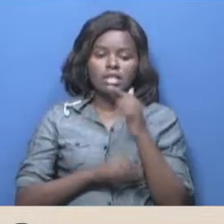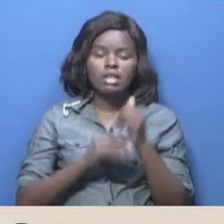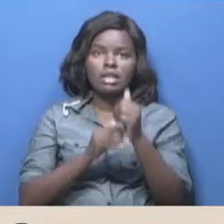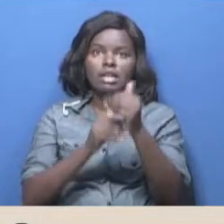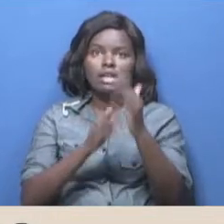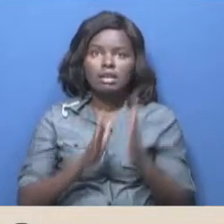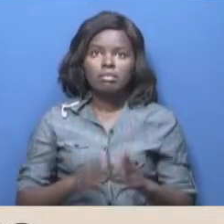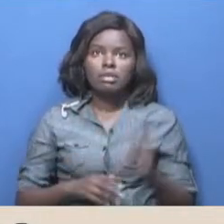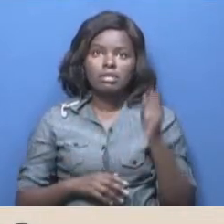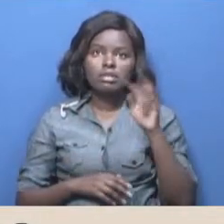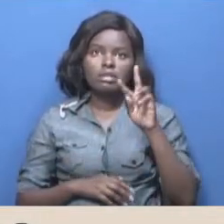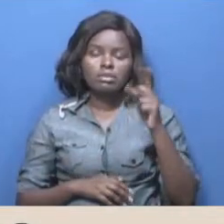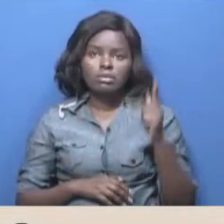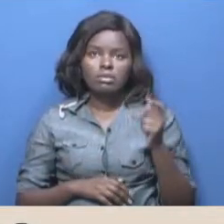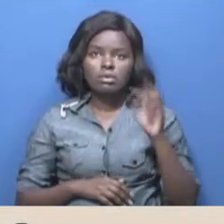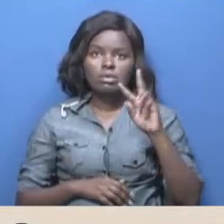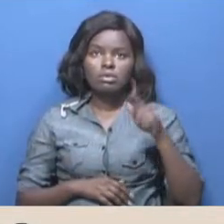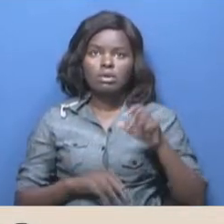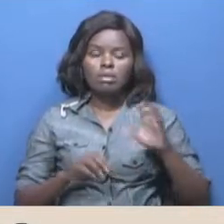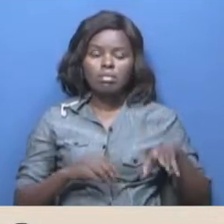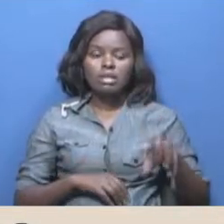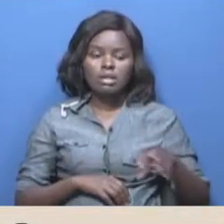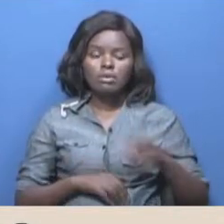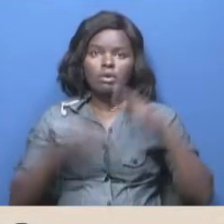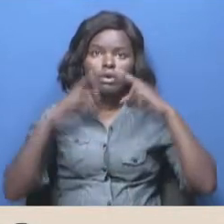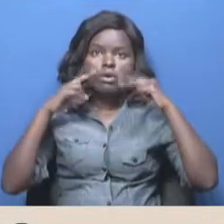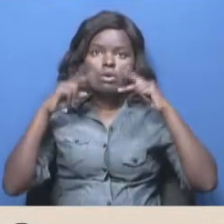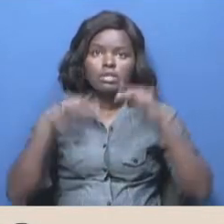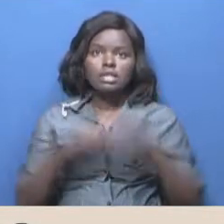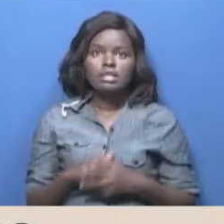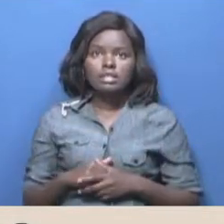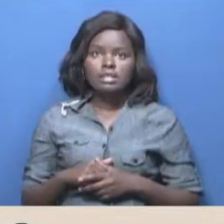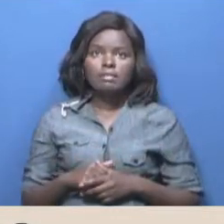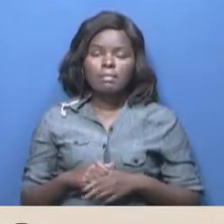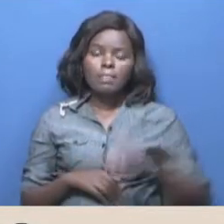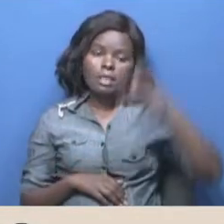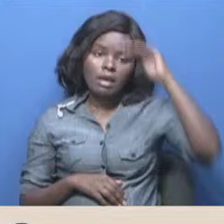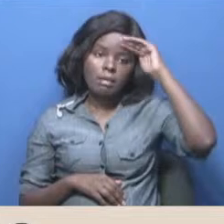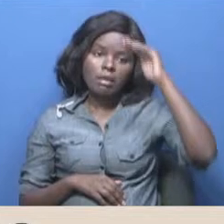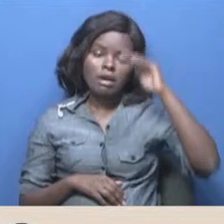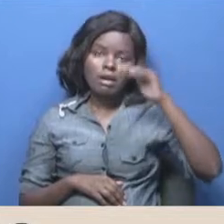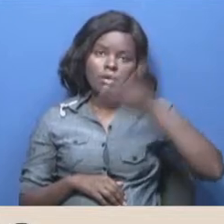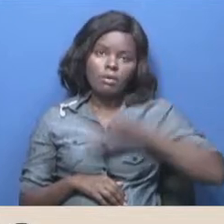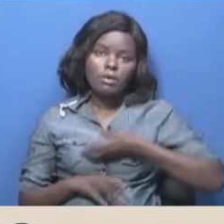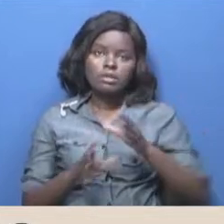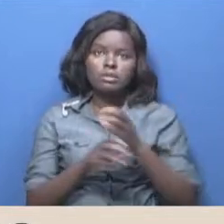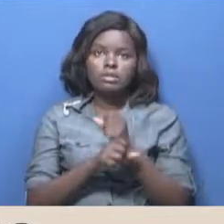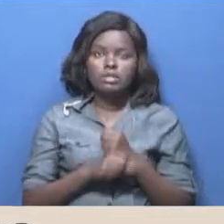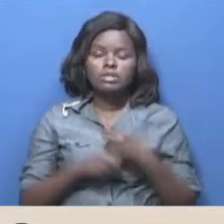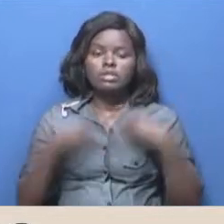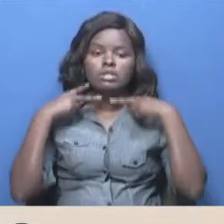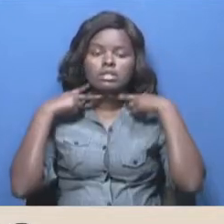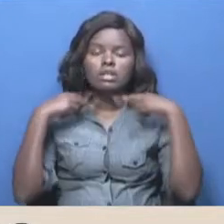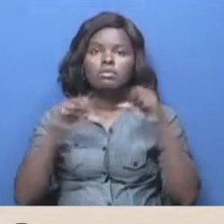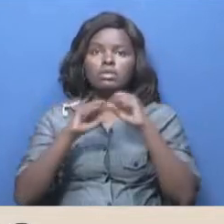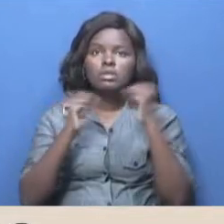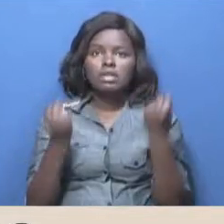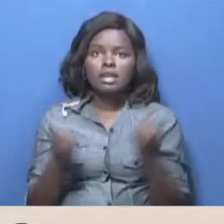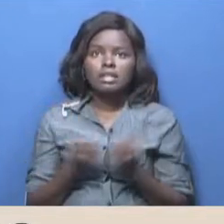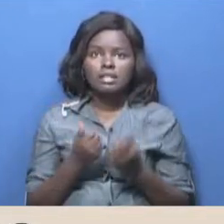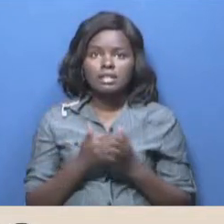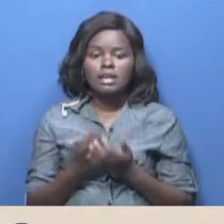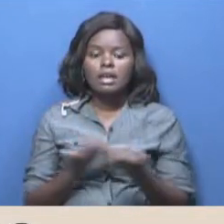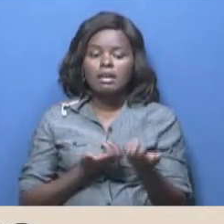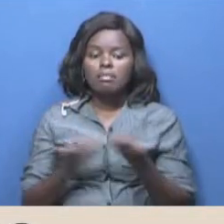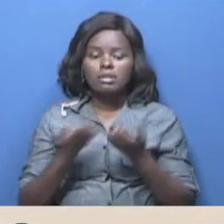tuktuk, viongozi wa matatu, viongozi wa hotel industry, viongozi wa bar owners association, viongozi wa civil societies, viongozi wa wanabiashara